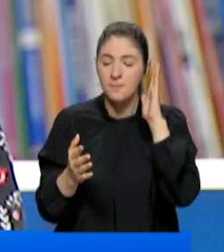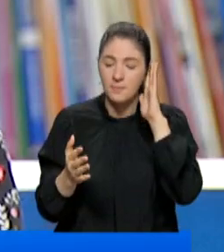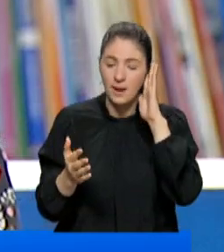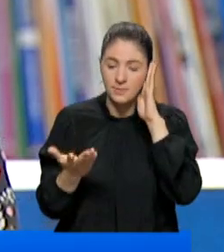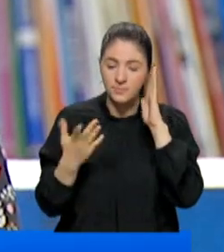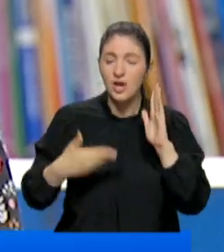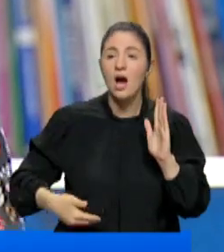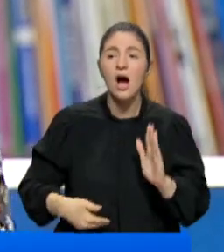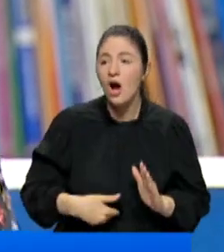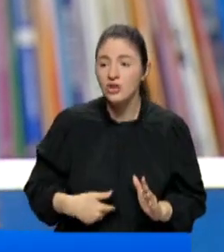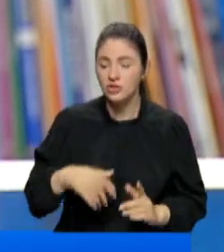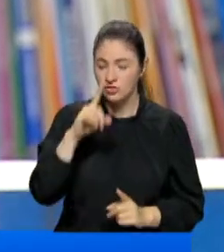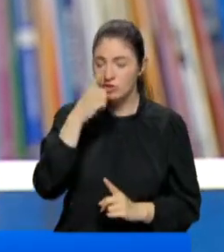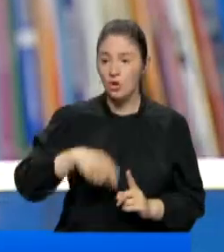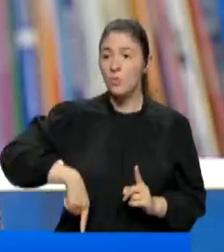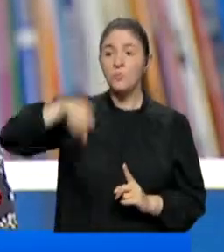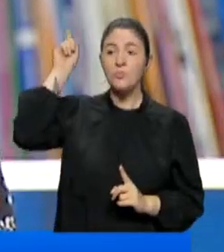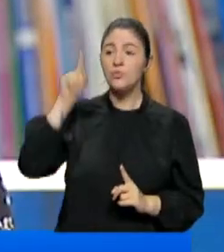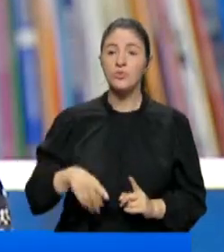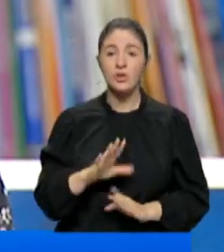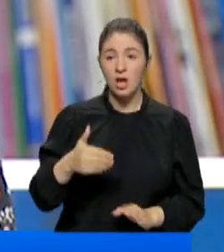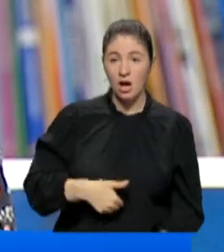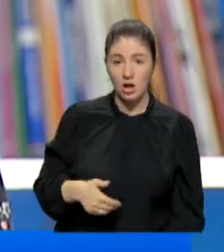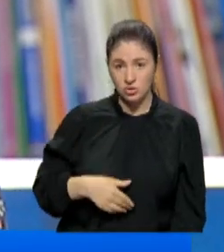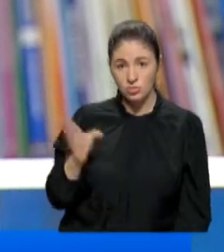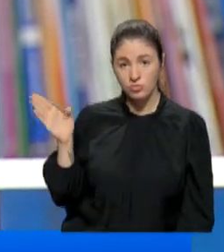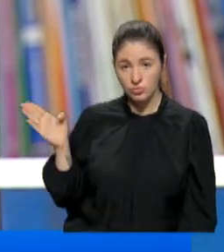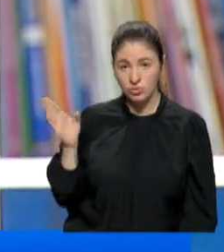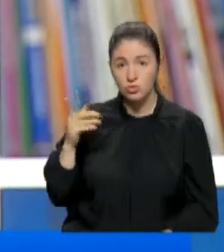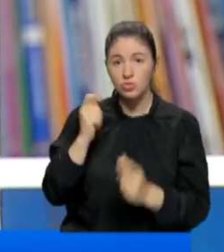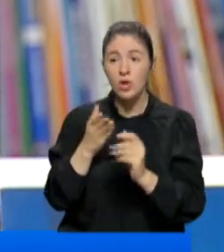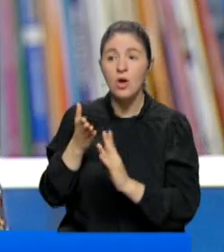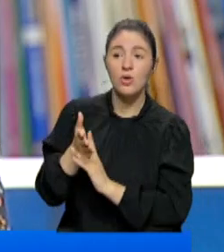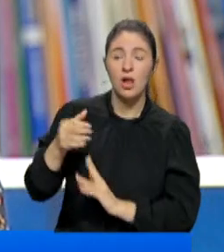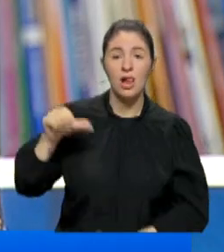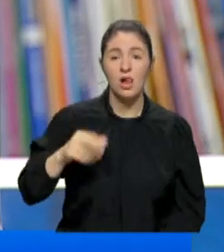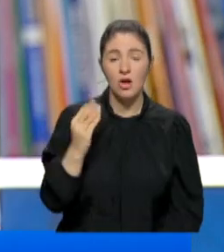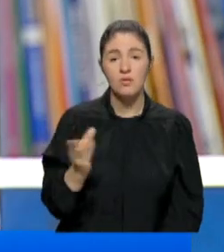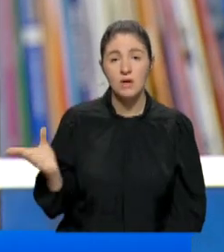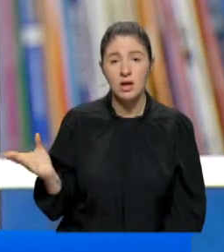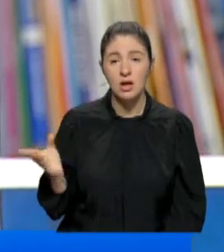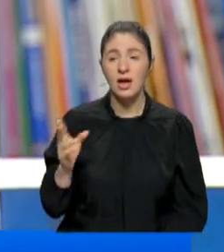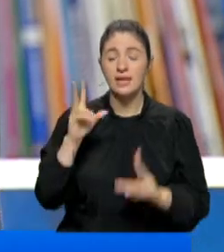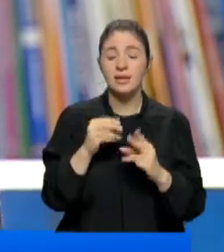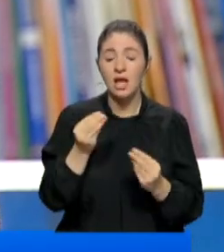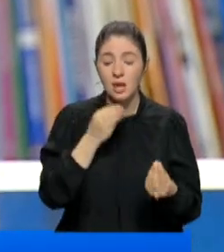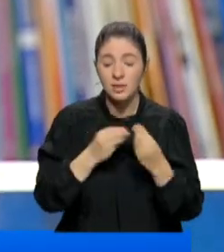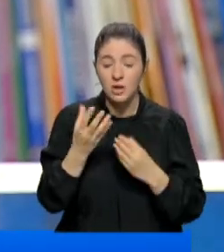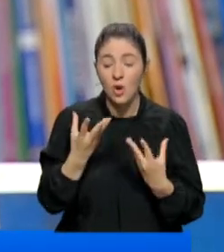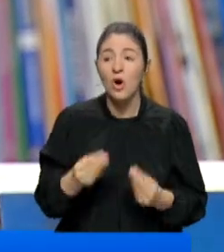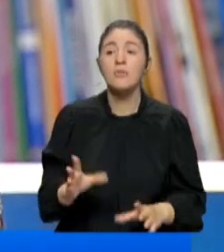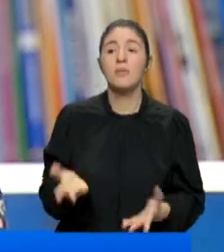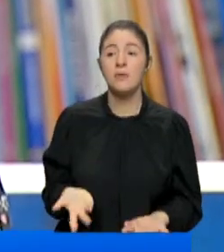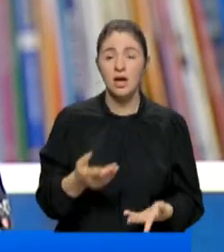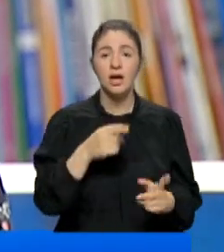açlık sadece bütün gün aç kalmak değil. Açlık işte bu, süte ulaşamamak. Yeterli besine